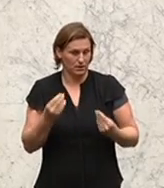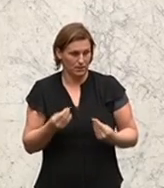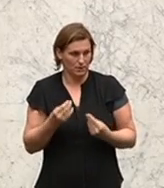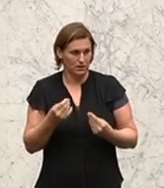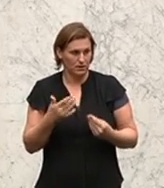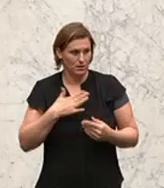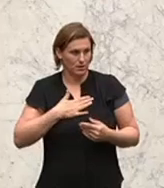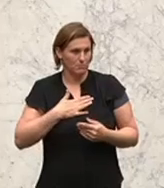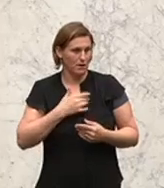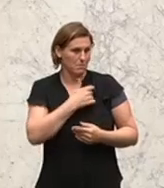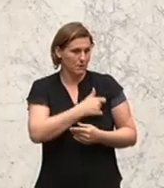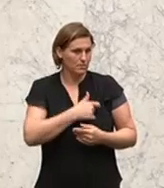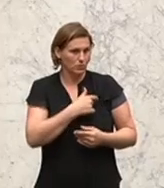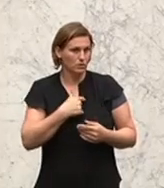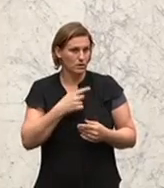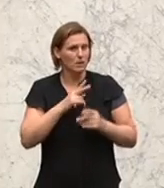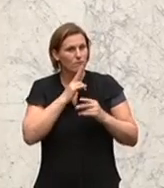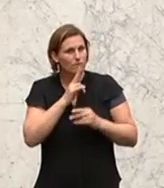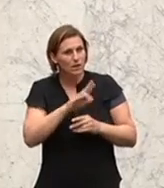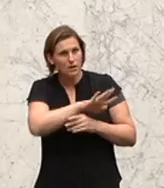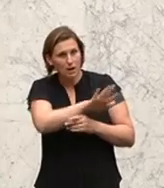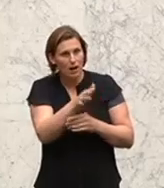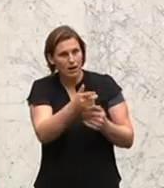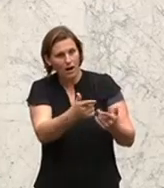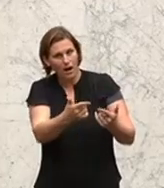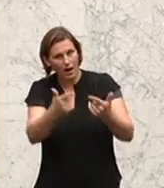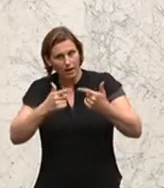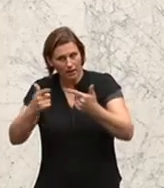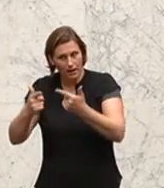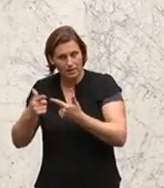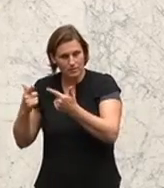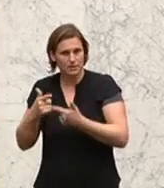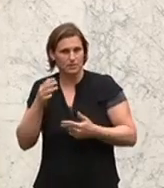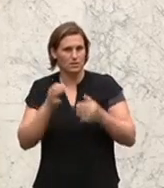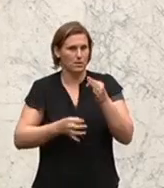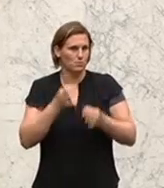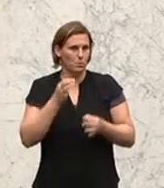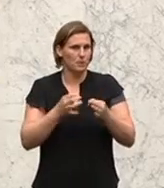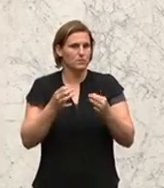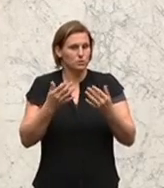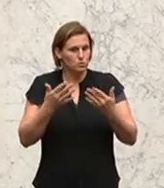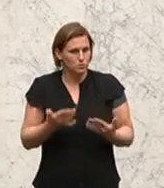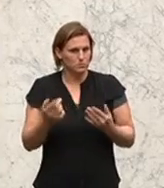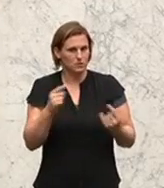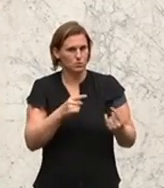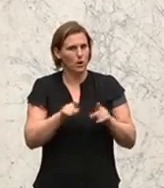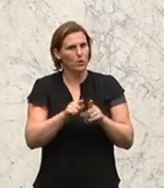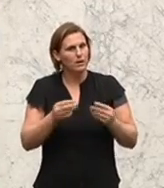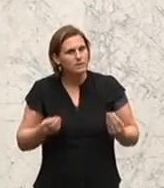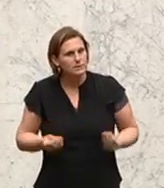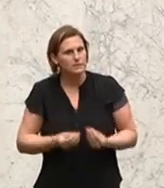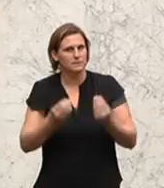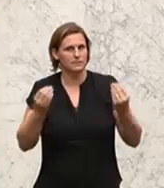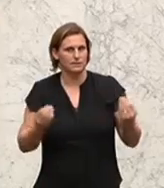meiner Fraktion geht. Und ich lade Sie wirklich alle ein, versuchen wir, diese Diskussion auch